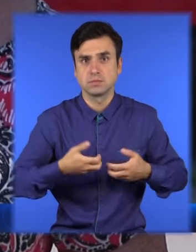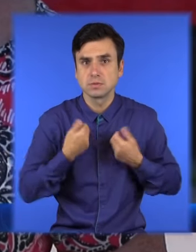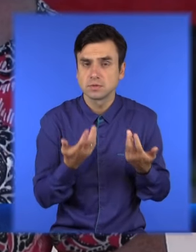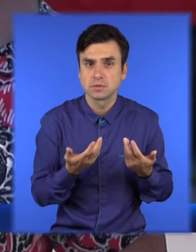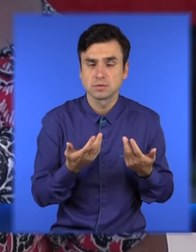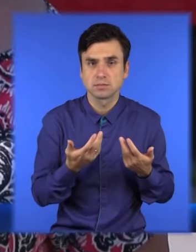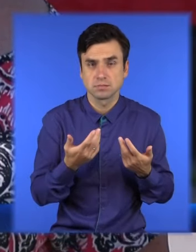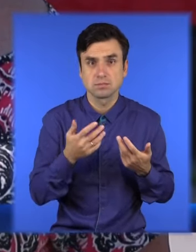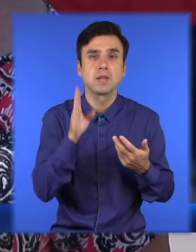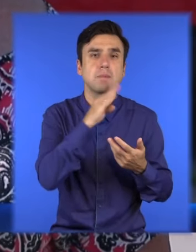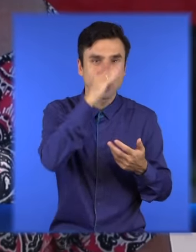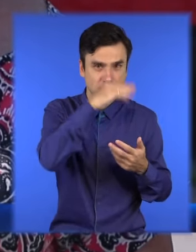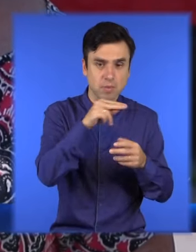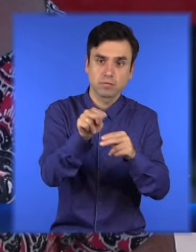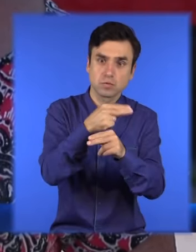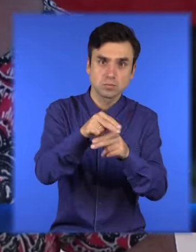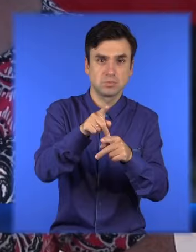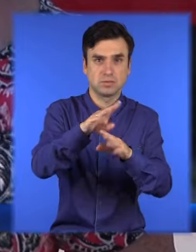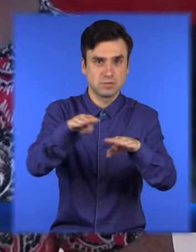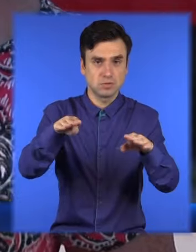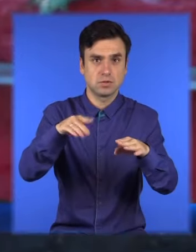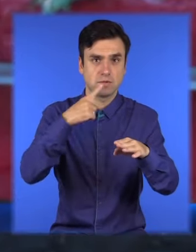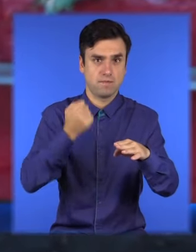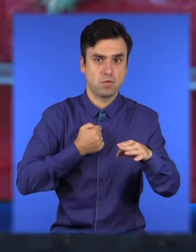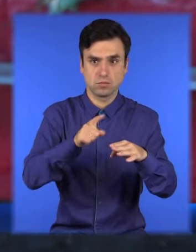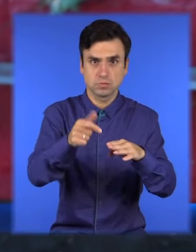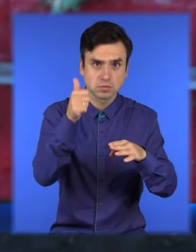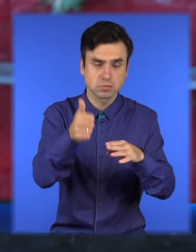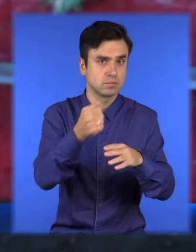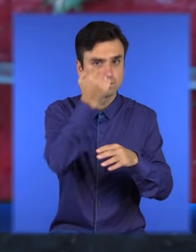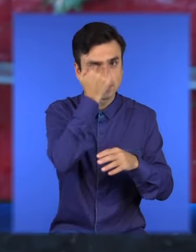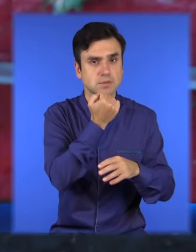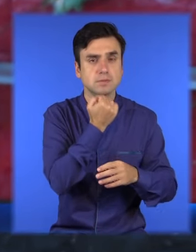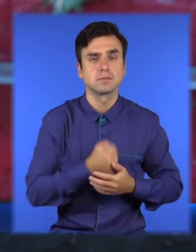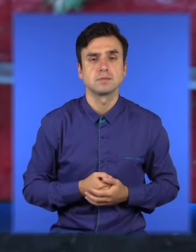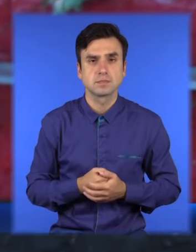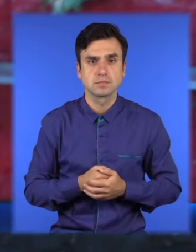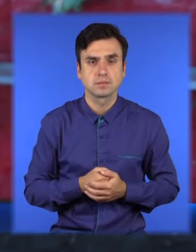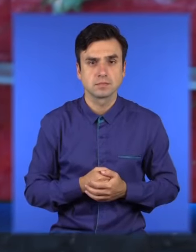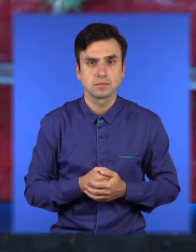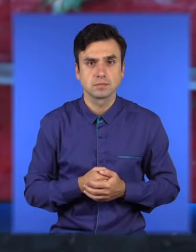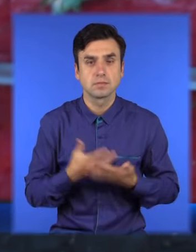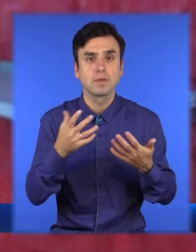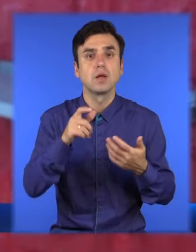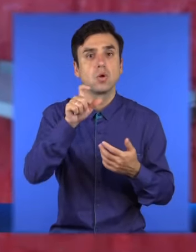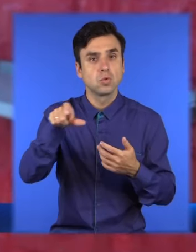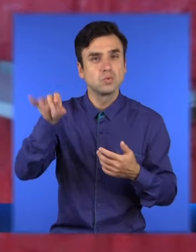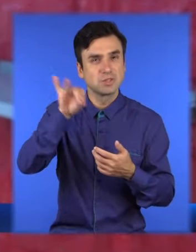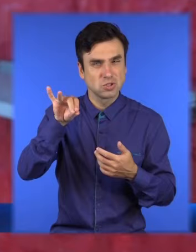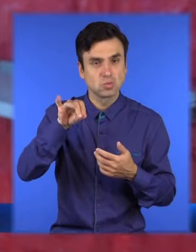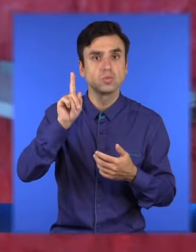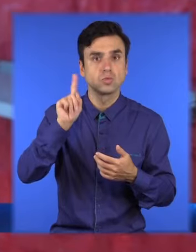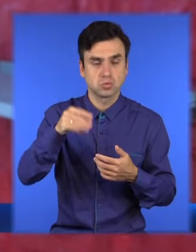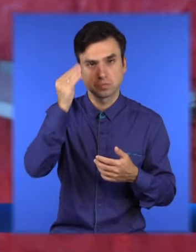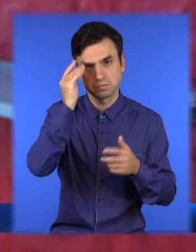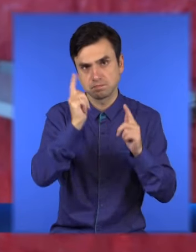які виховали таких захисників. Із доцільністю такої пропозиції погоджуються і історики. Кажуть,